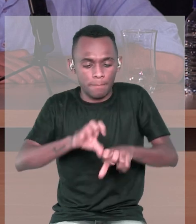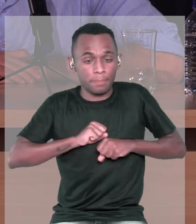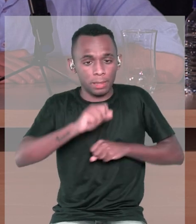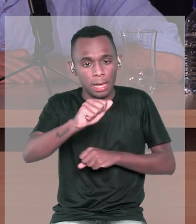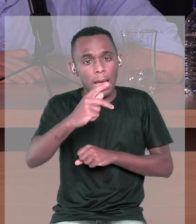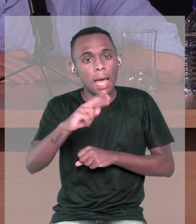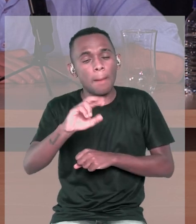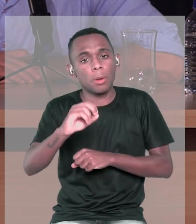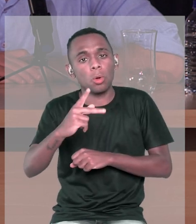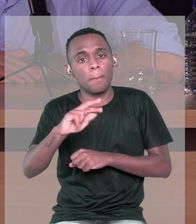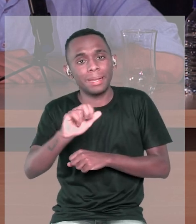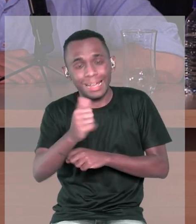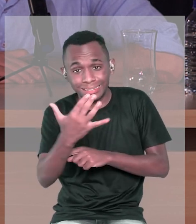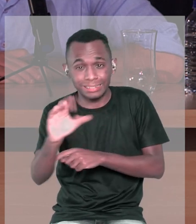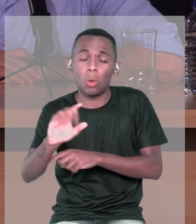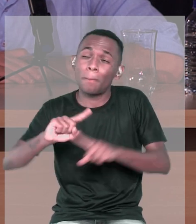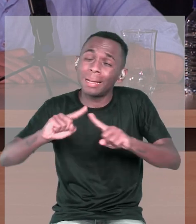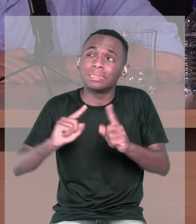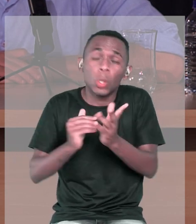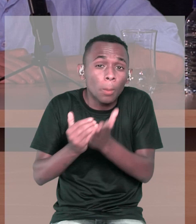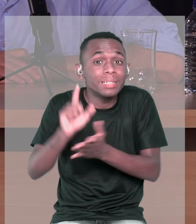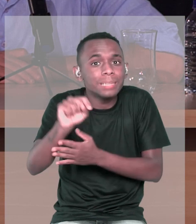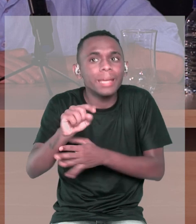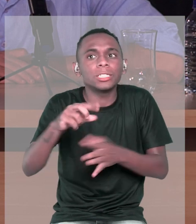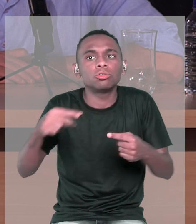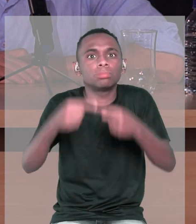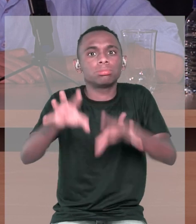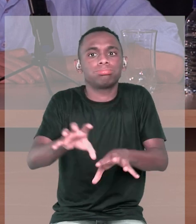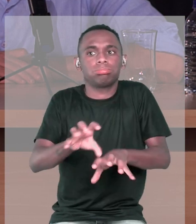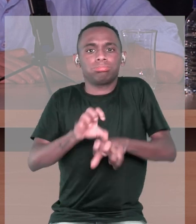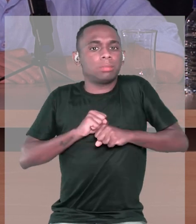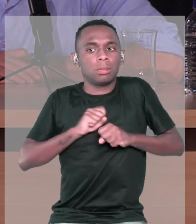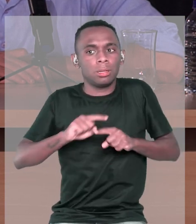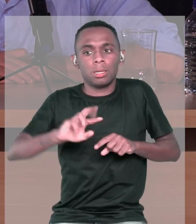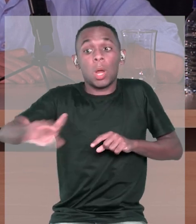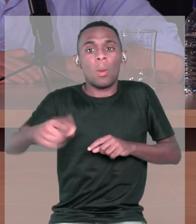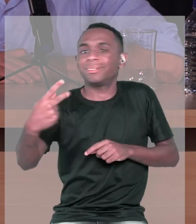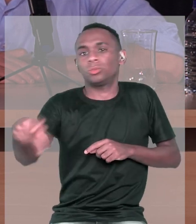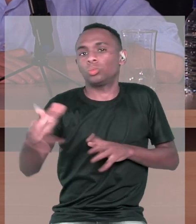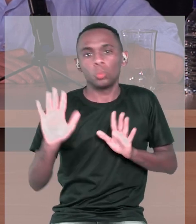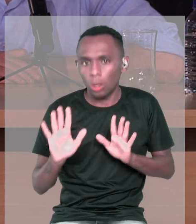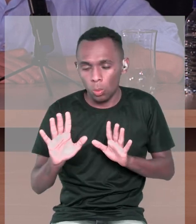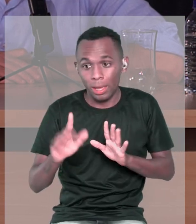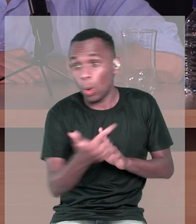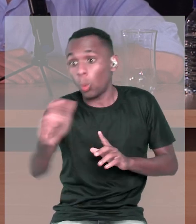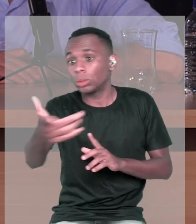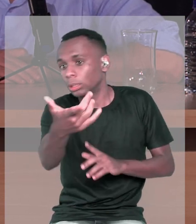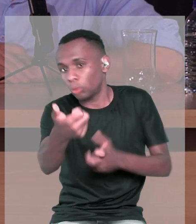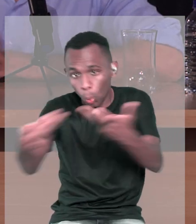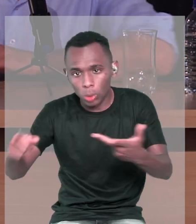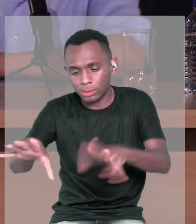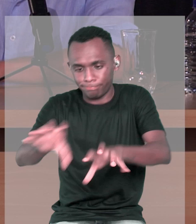a princípio, fala-se de se apropriar de alguma coisa que não é sua. No sentido